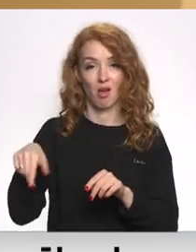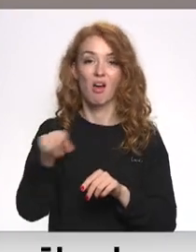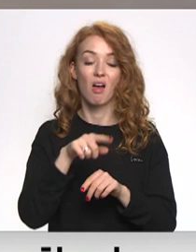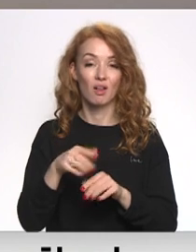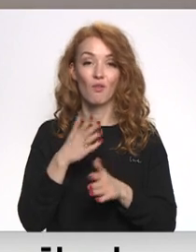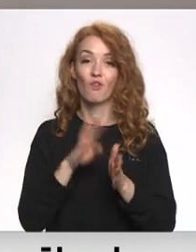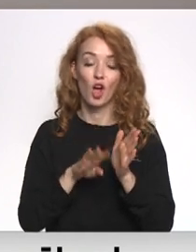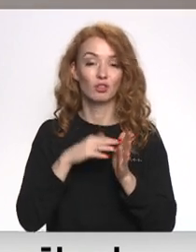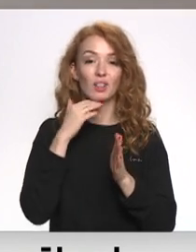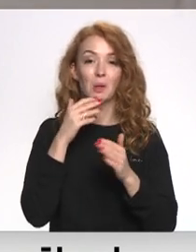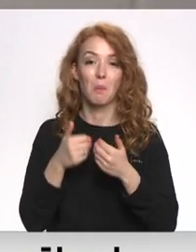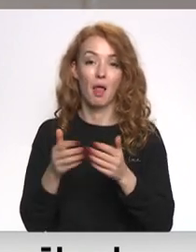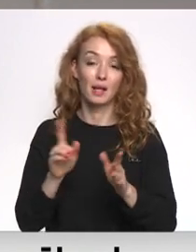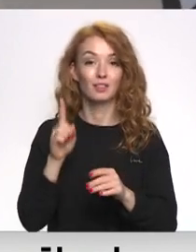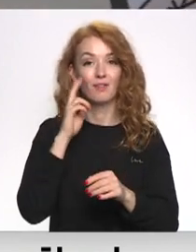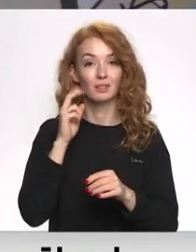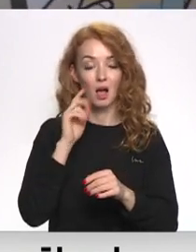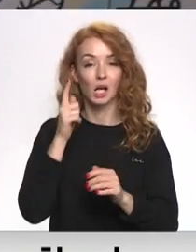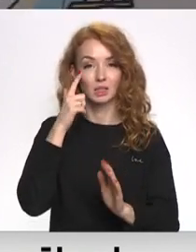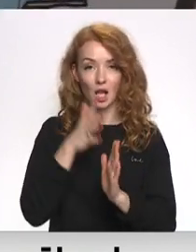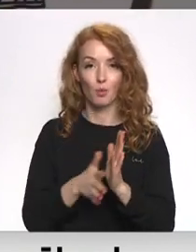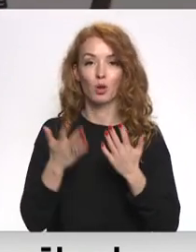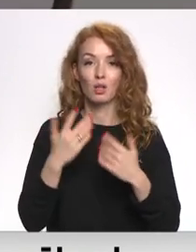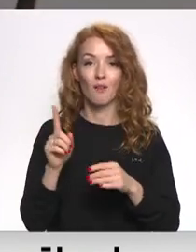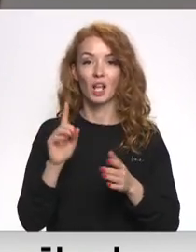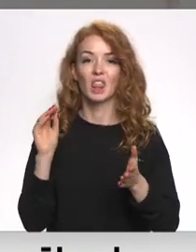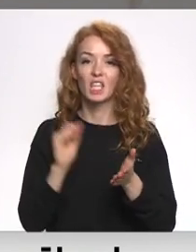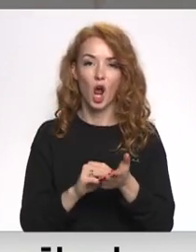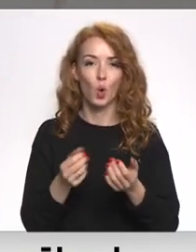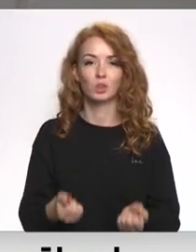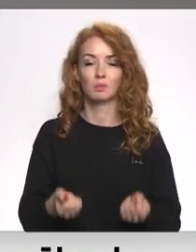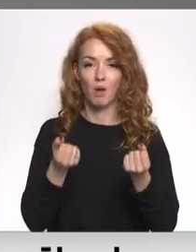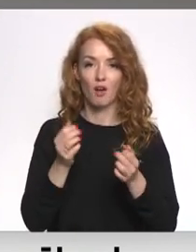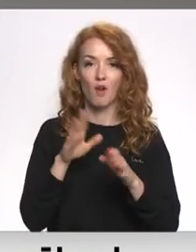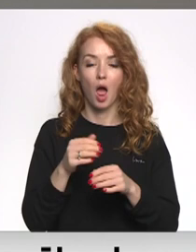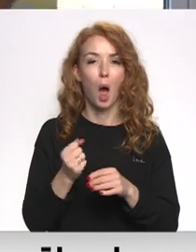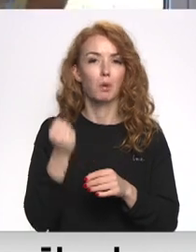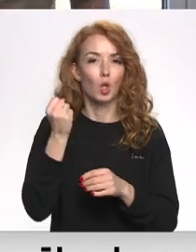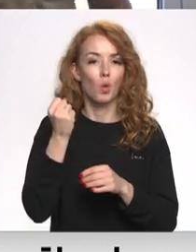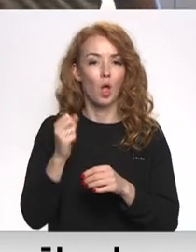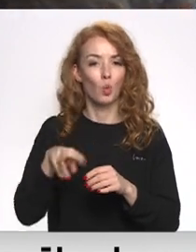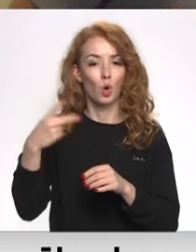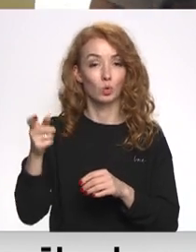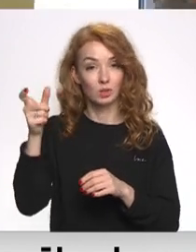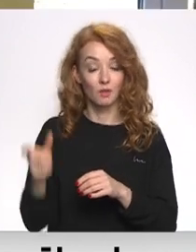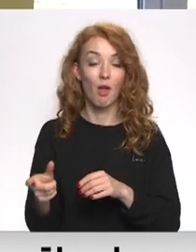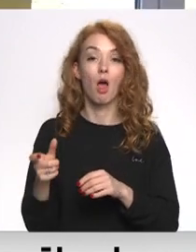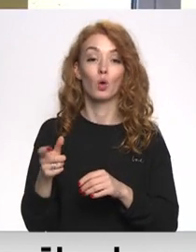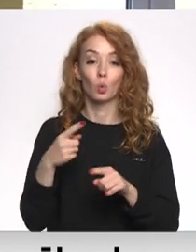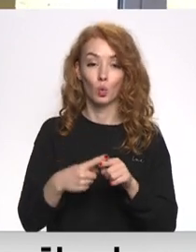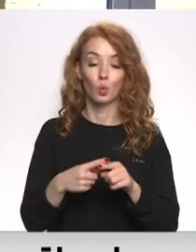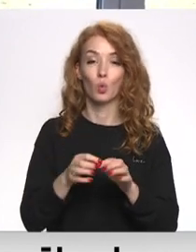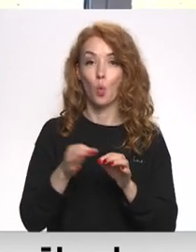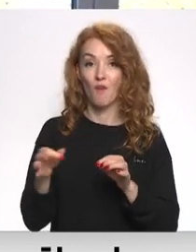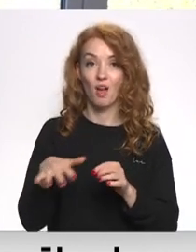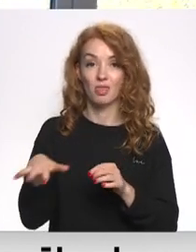viņi negrib laist. Ir vecāki, kas apzinās, kur jau ir diagnozes tik smagas, ka viņš var apdraudēt kaut kur citur. Apzināts, ka Dienvidkurzemes